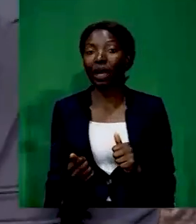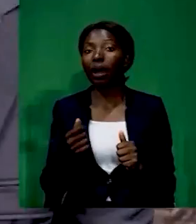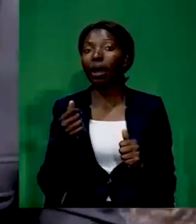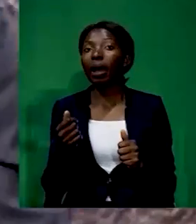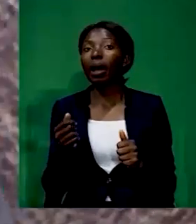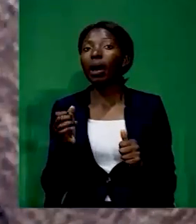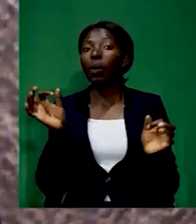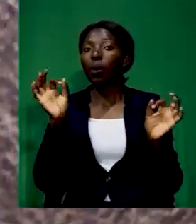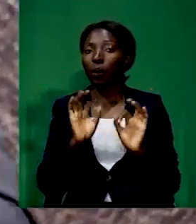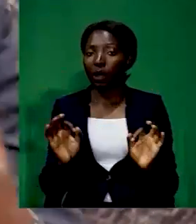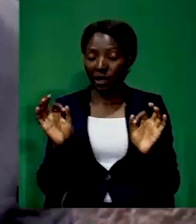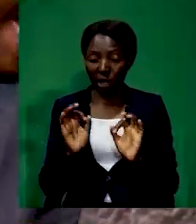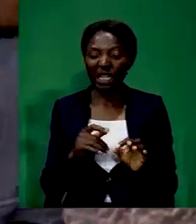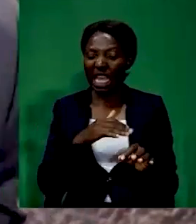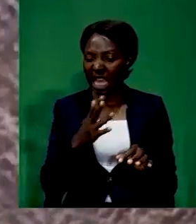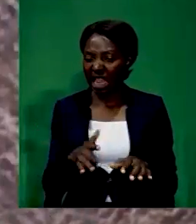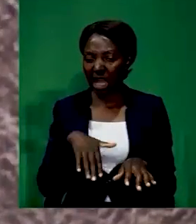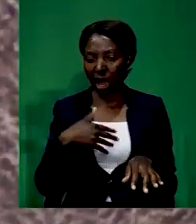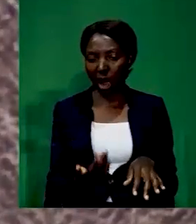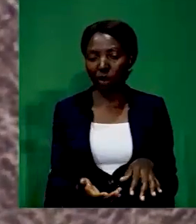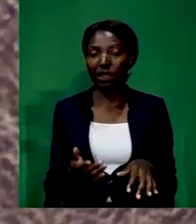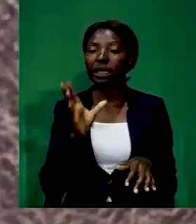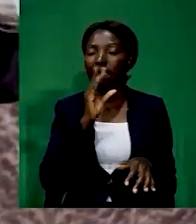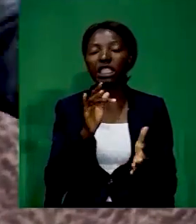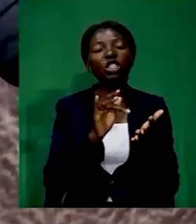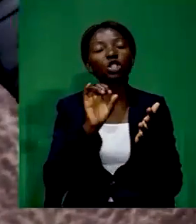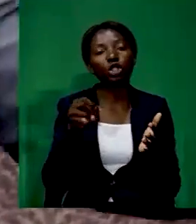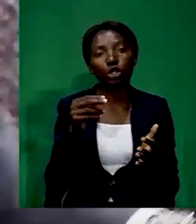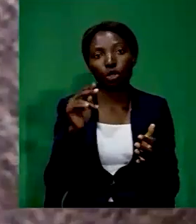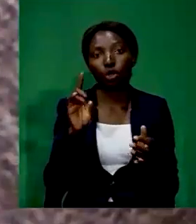mumvura pasina chinosara ndobva vamuti Johani